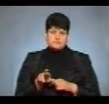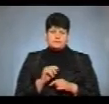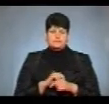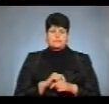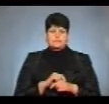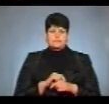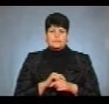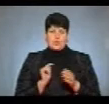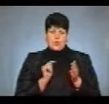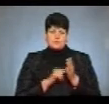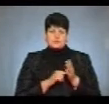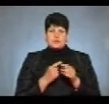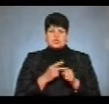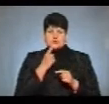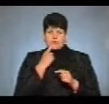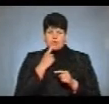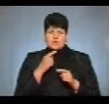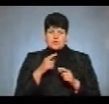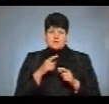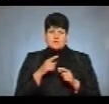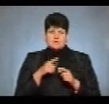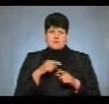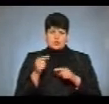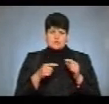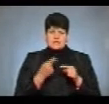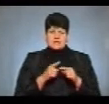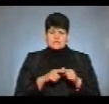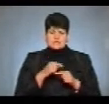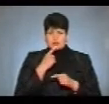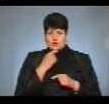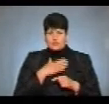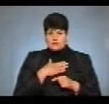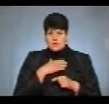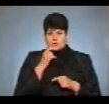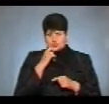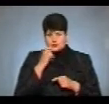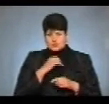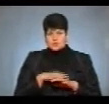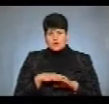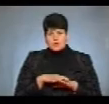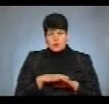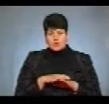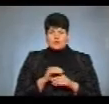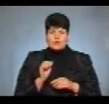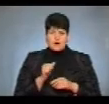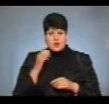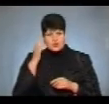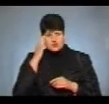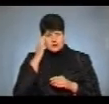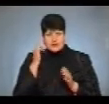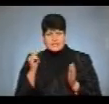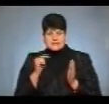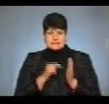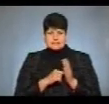потім червоні пелюстки, вони символізують кров нашого українського народу, а чорна цяточка, вона